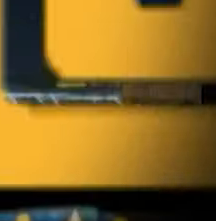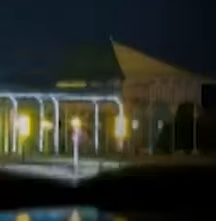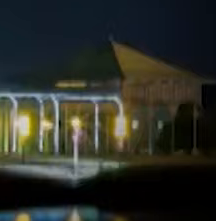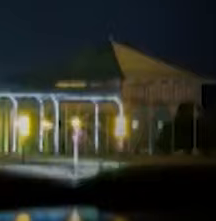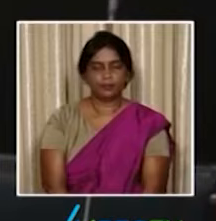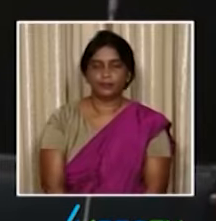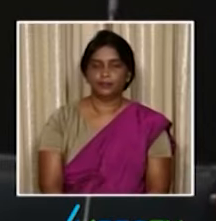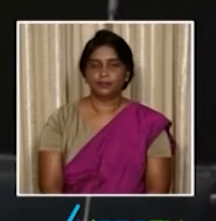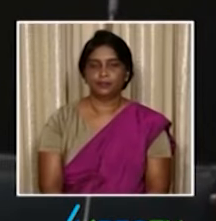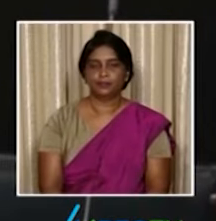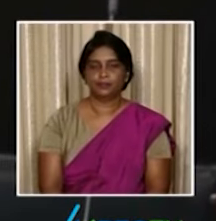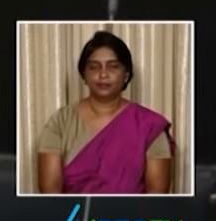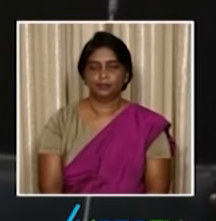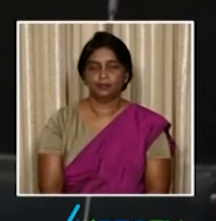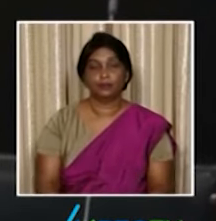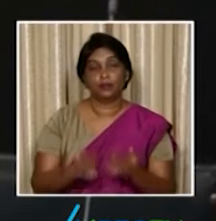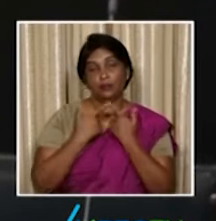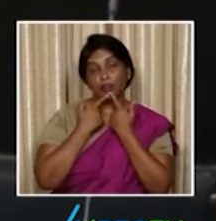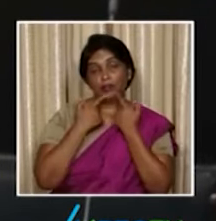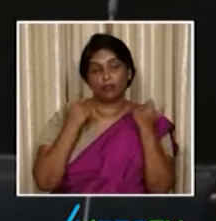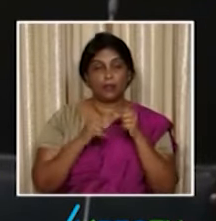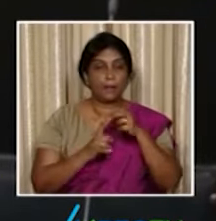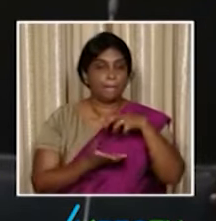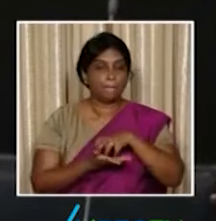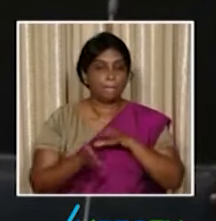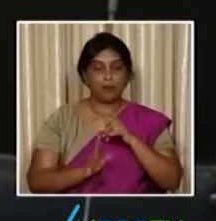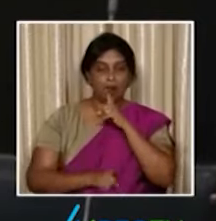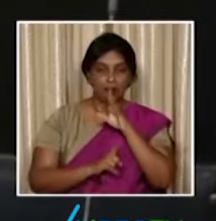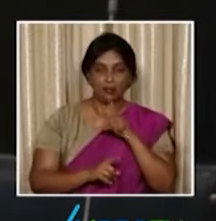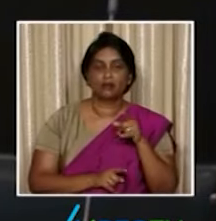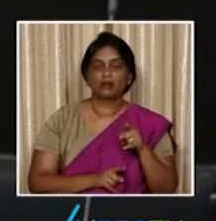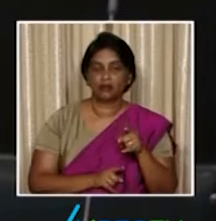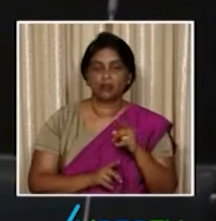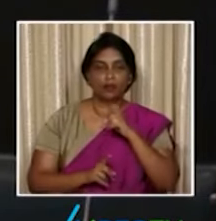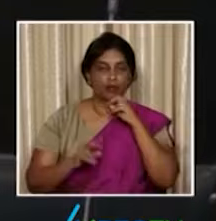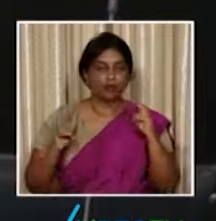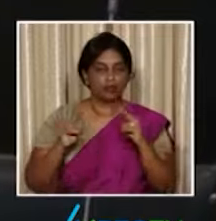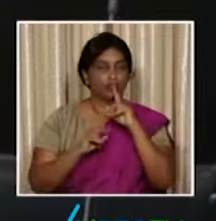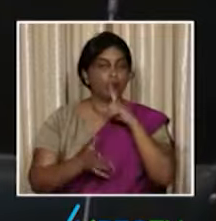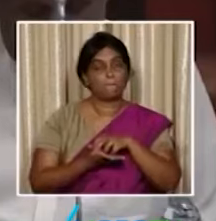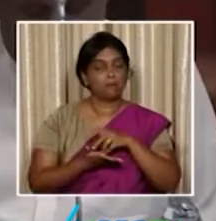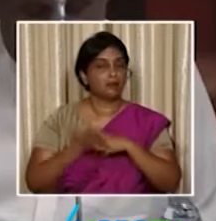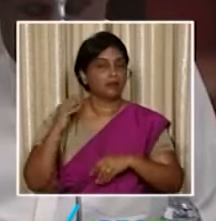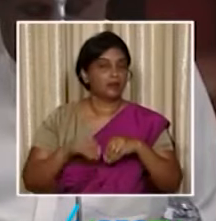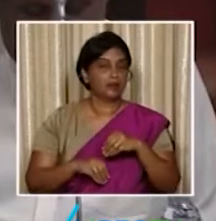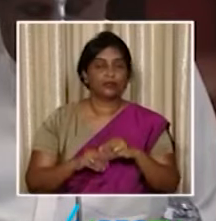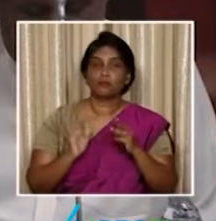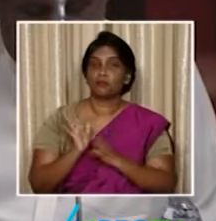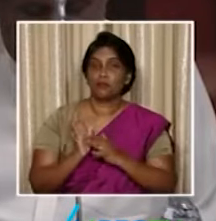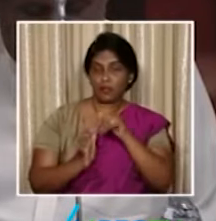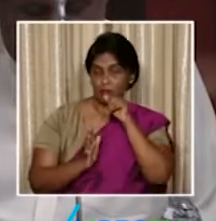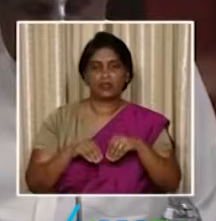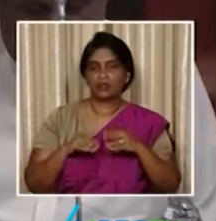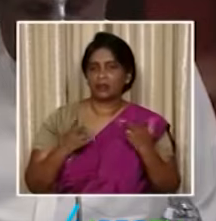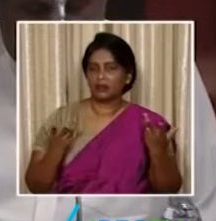වෙන්නේ. මෙතුමා මහා උජාරුවට මේ පළාත් පාලන ක්‍රමය ගැන කතා කරනවා. ශ්‍රේෂ්ඨාධිකරණය කිව්ව ඡන්ද තියන්න කියලා. මහතුමා තියන්න තිබ්බ